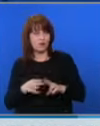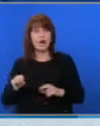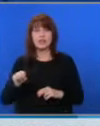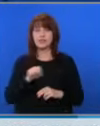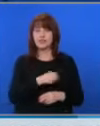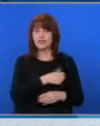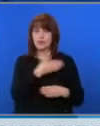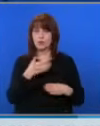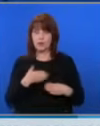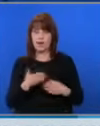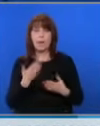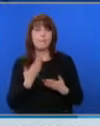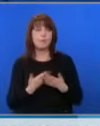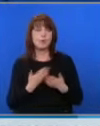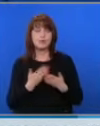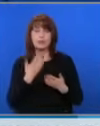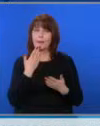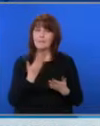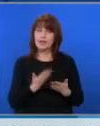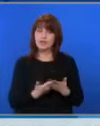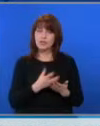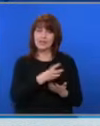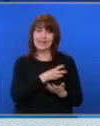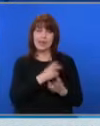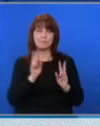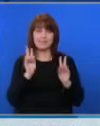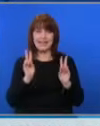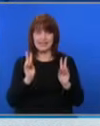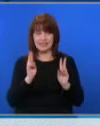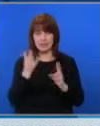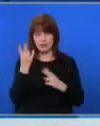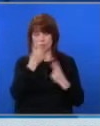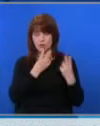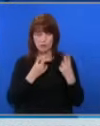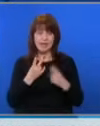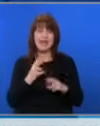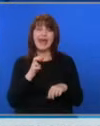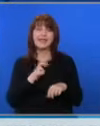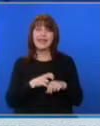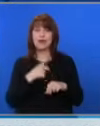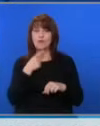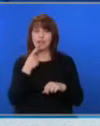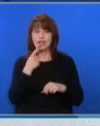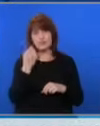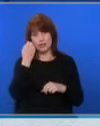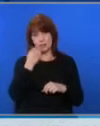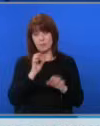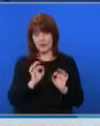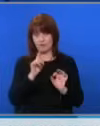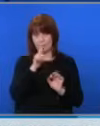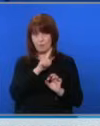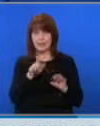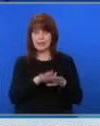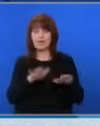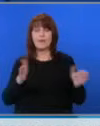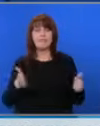до край. По отношение на предложението на ГЕРБ-СДС за споразумение, Николай Денков каза, че е добре, че в момента на